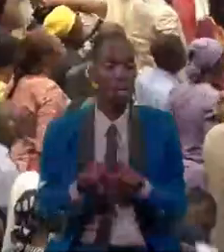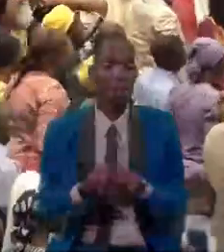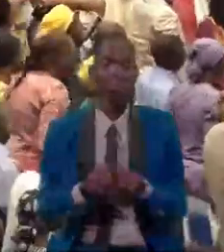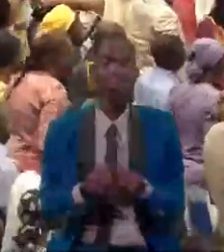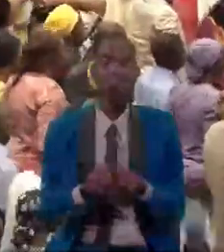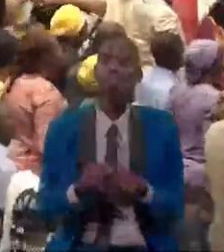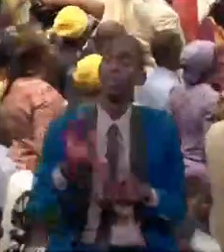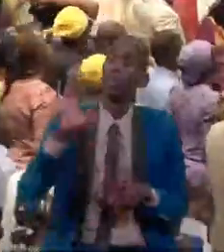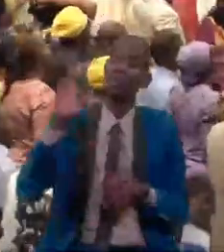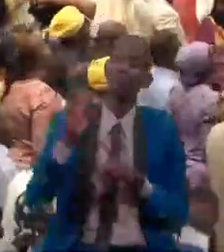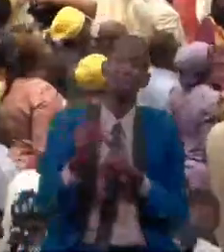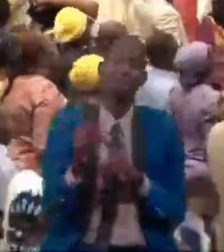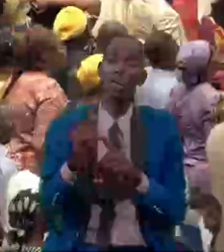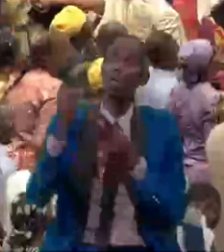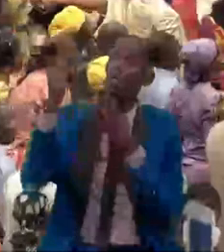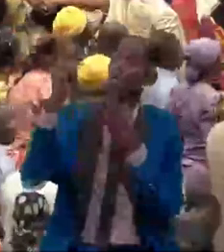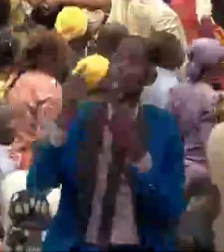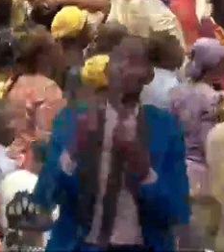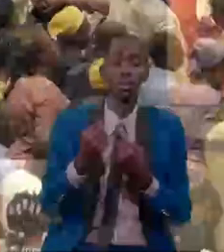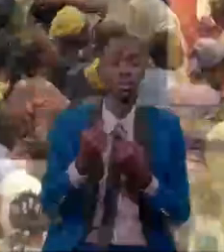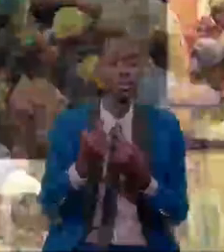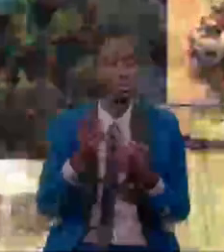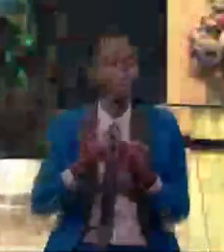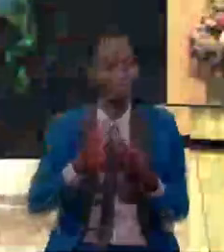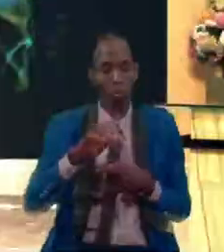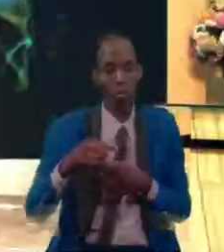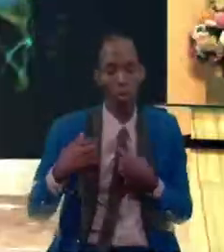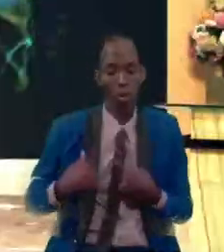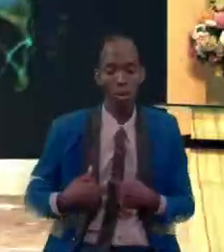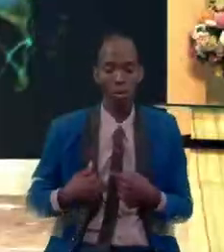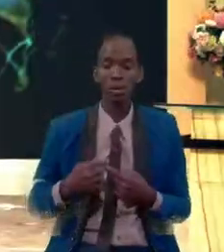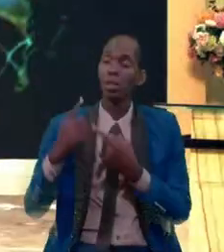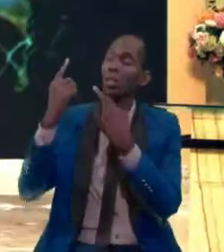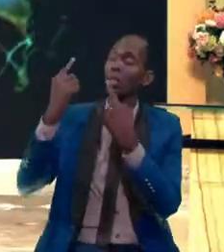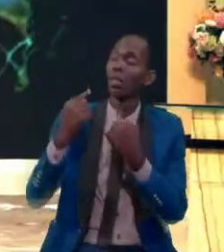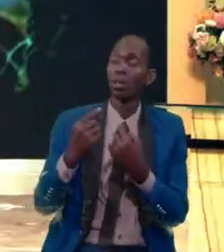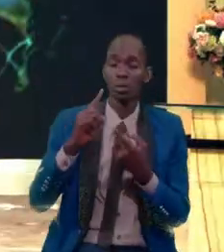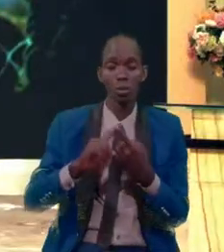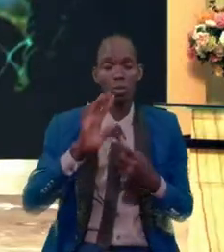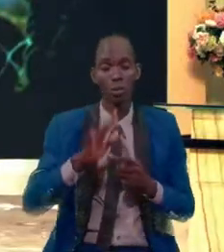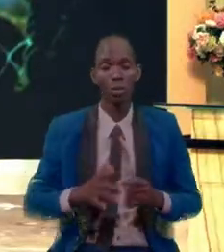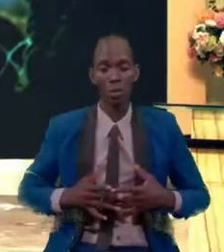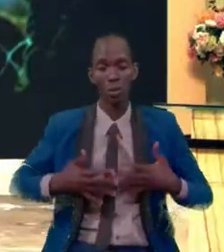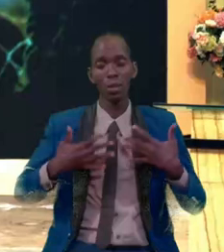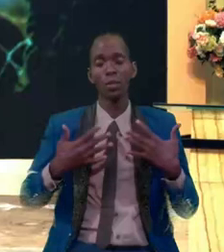Telle que la parole provient de lui, à votre corps, de lui à votre vie, à votre cœur,